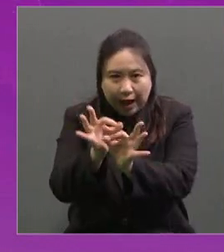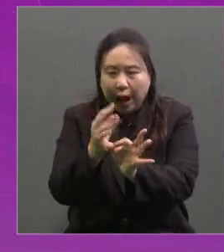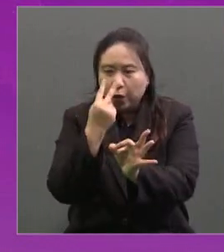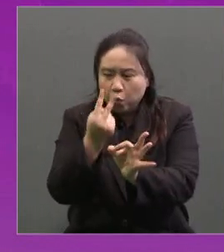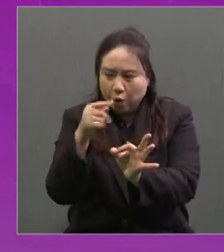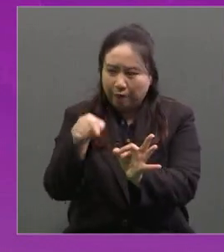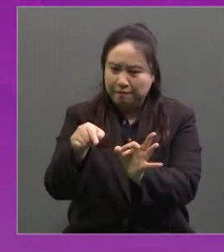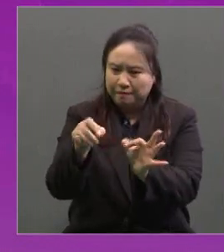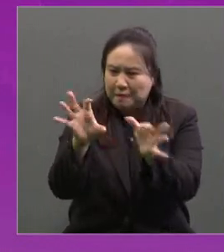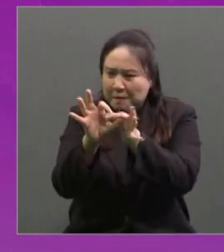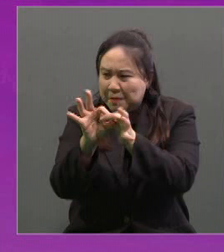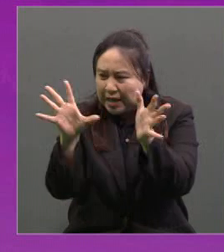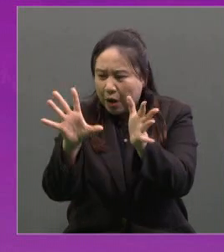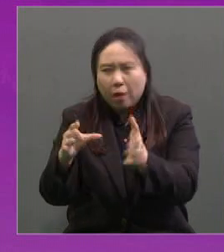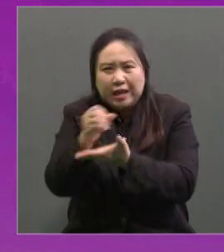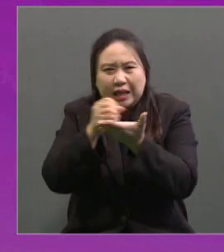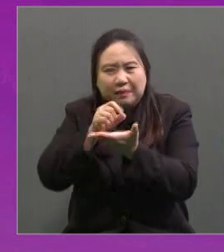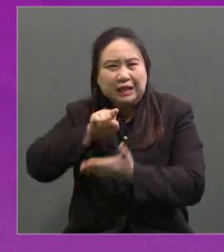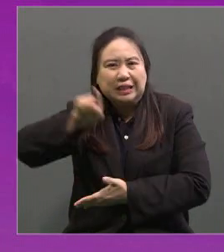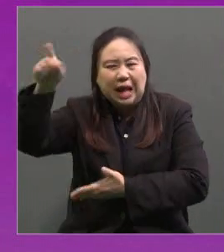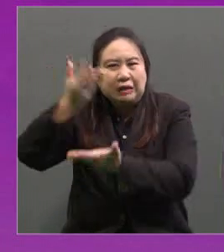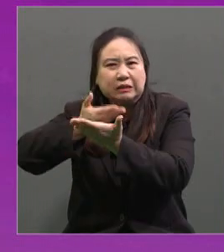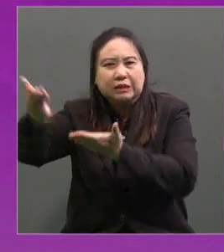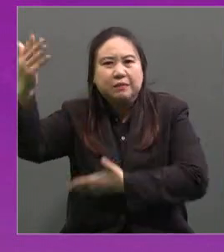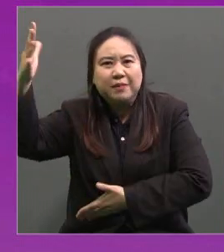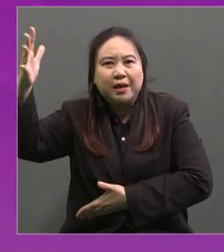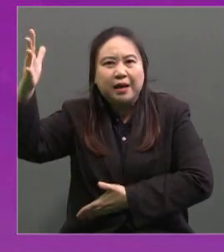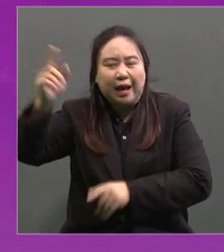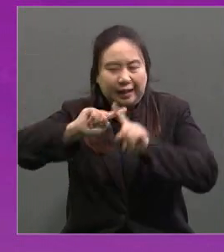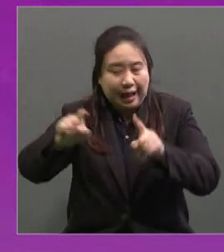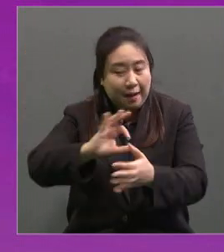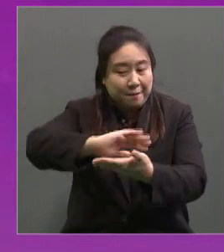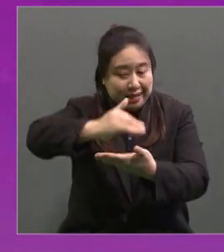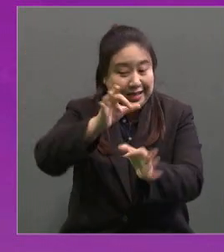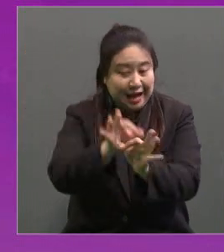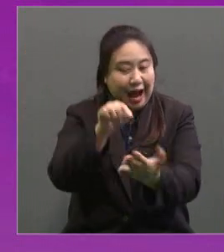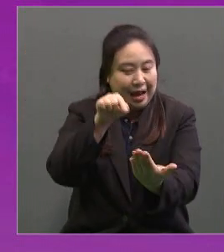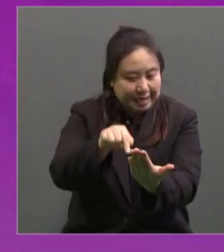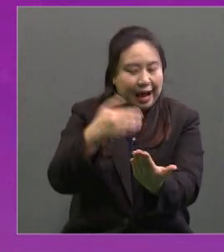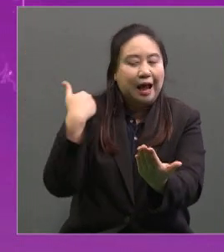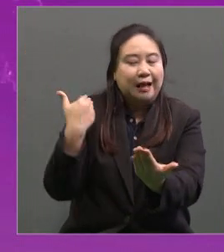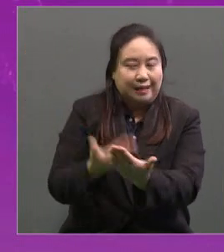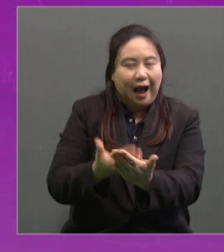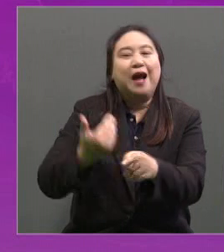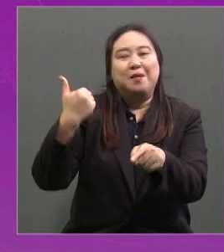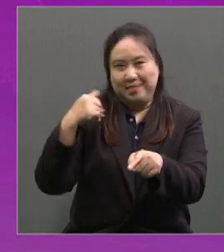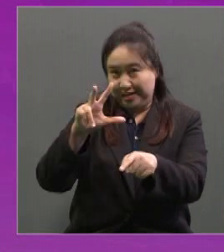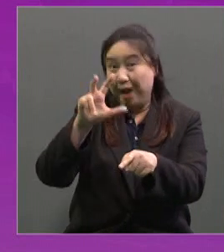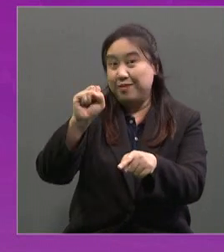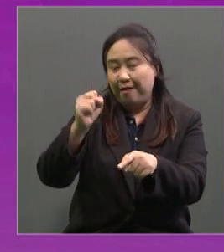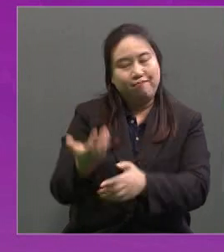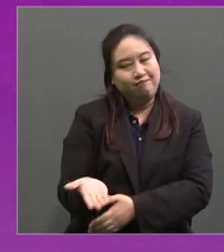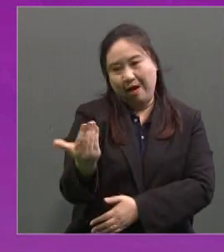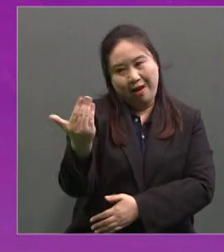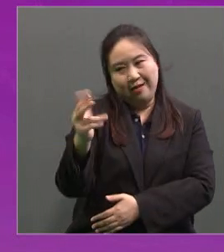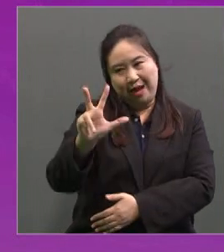มีความเชื่อมโยงเรื่องของการไปสั่งซื้อยาแต่เห็นว่าบัญชีเนี้ยมีเงินอยู่ 300,000กว่าบาทอก็เลยเรียกเงิน 300,000อัน